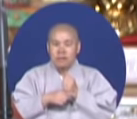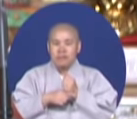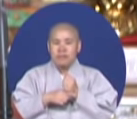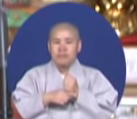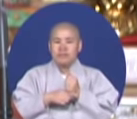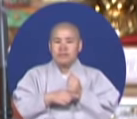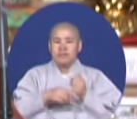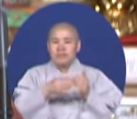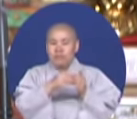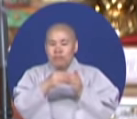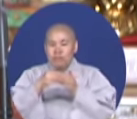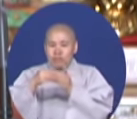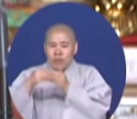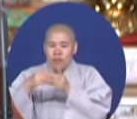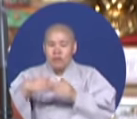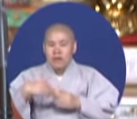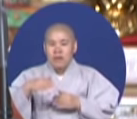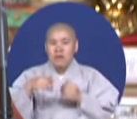이게